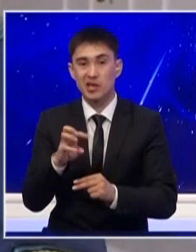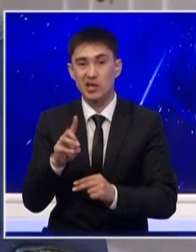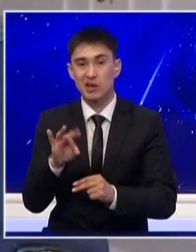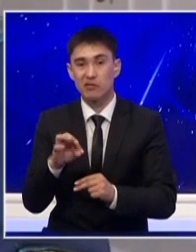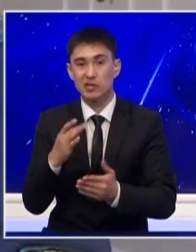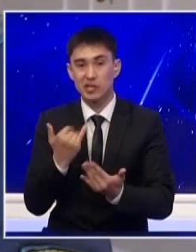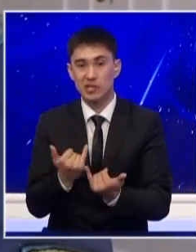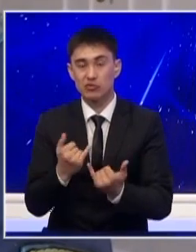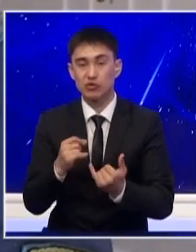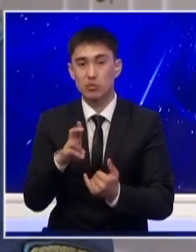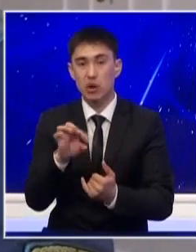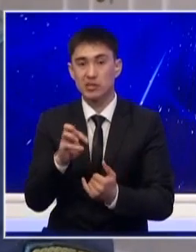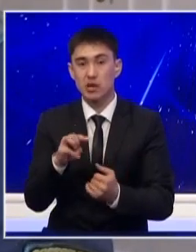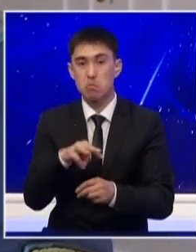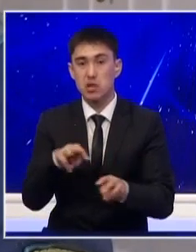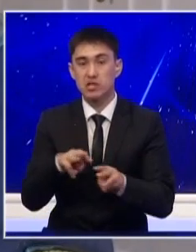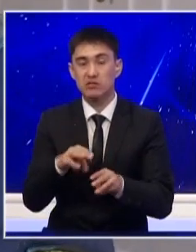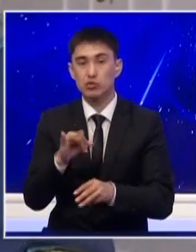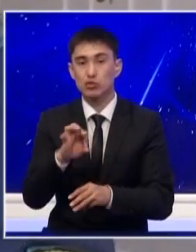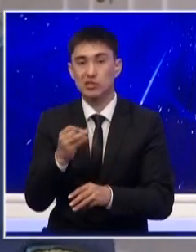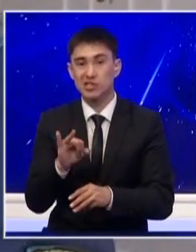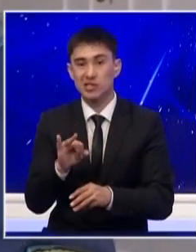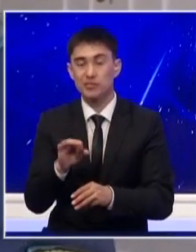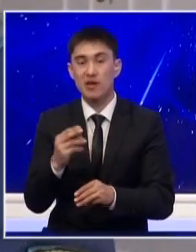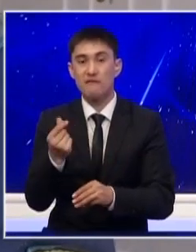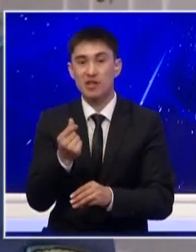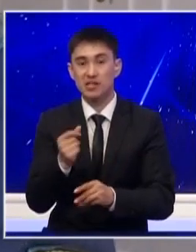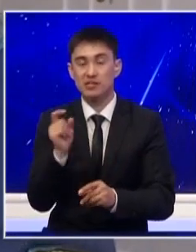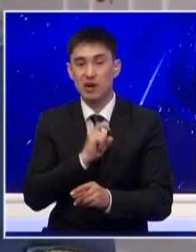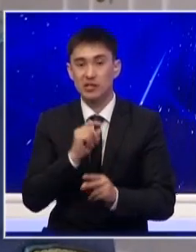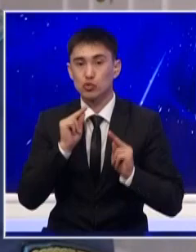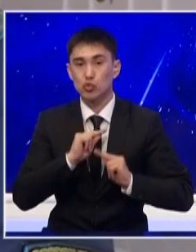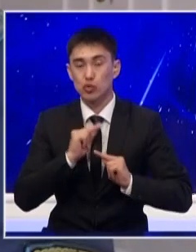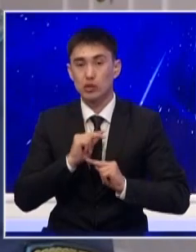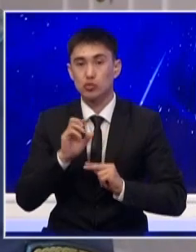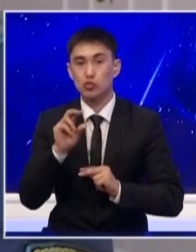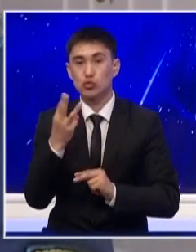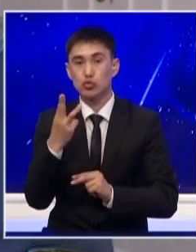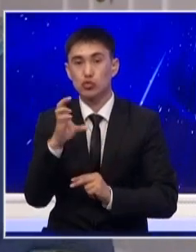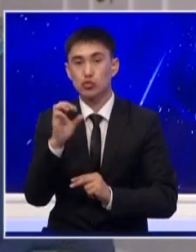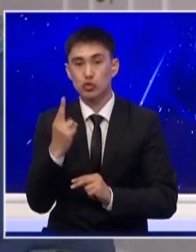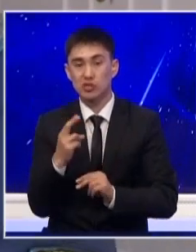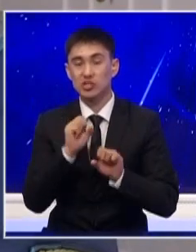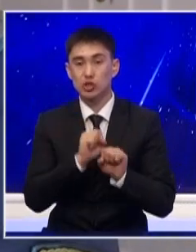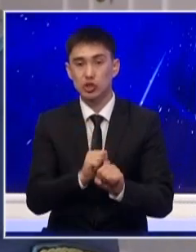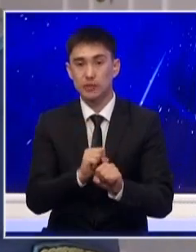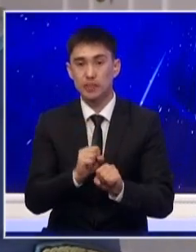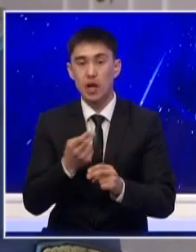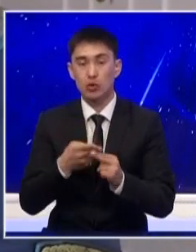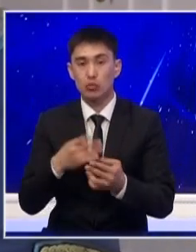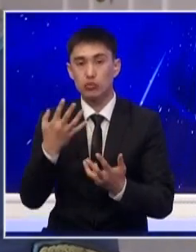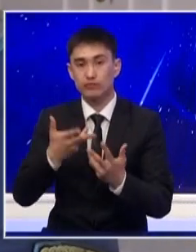базы Министерства юстиции, финансов, сельского хозяйства, труда и социальной защиты, в котором будут